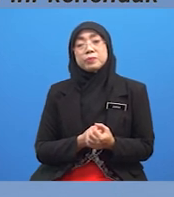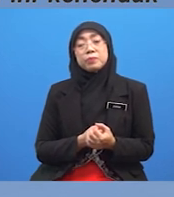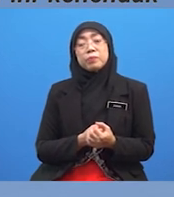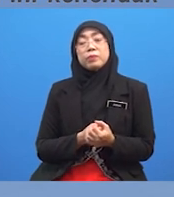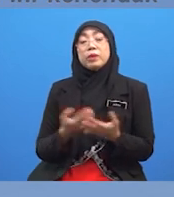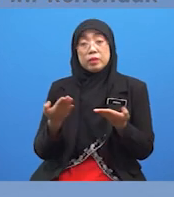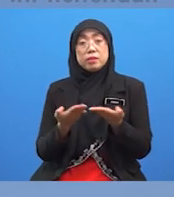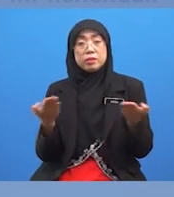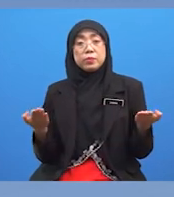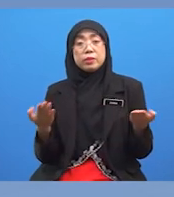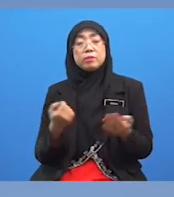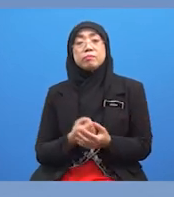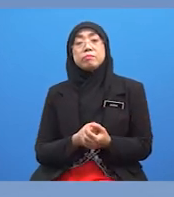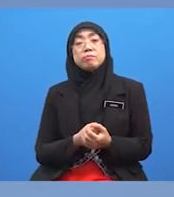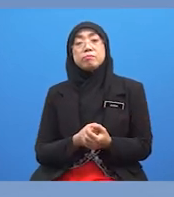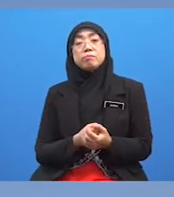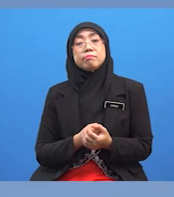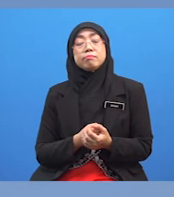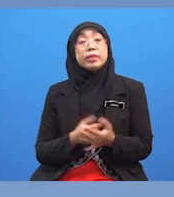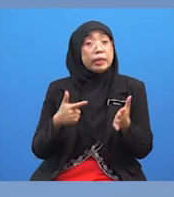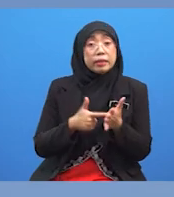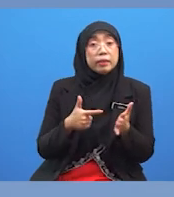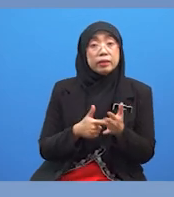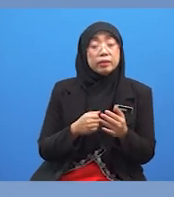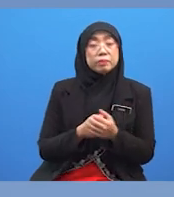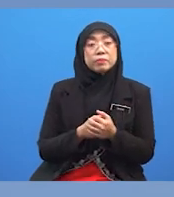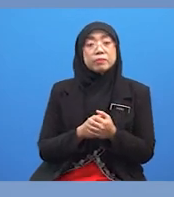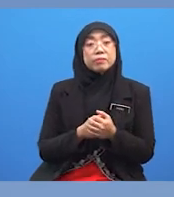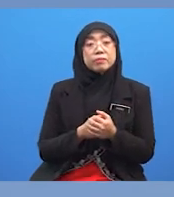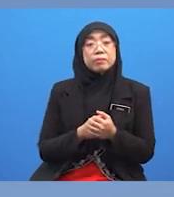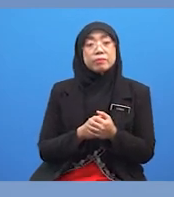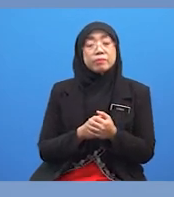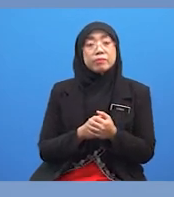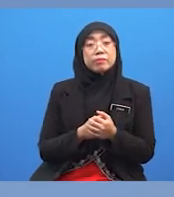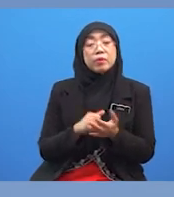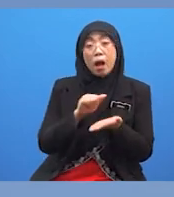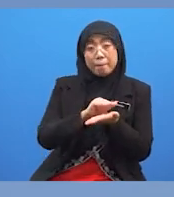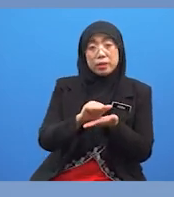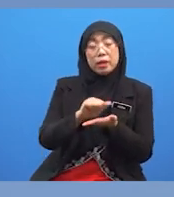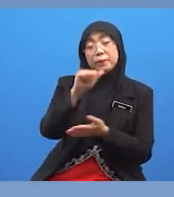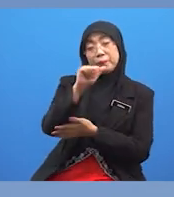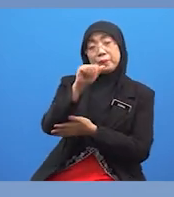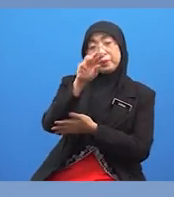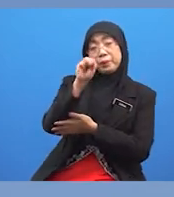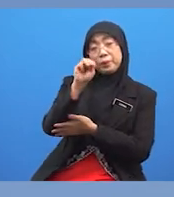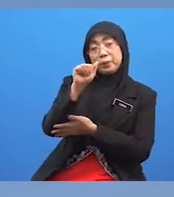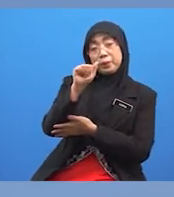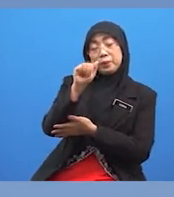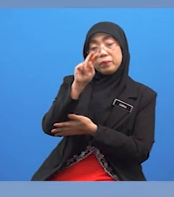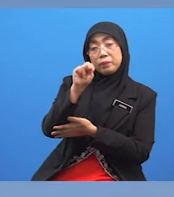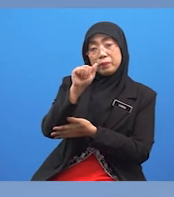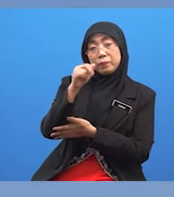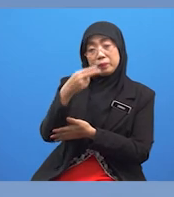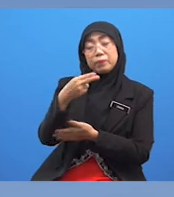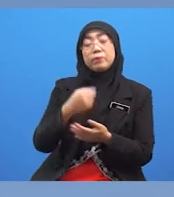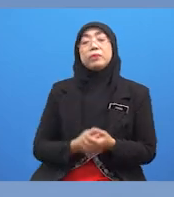Para pelajar sekalian, aspek keagamaan yang ketujuh ialah amanah. Amanah bermaksud